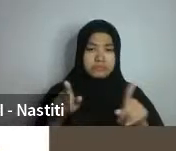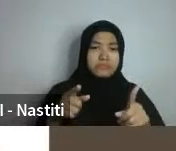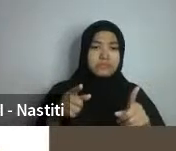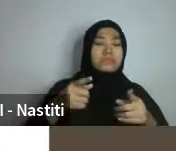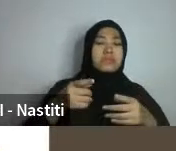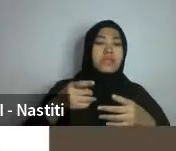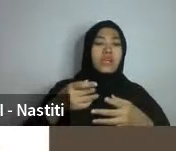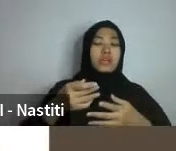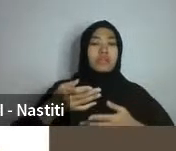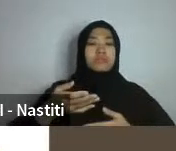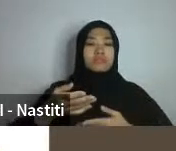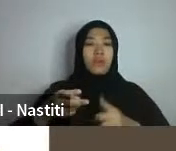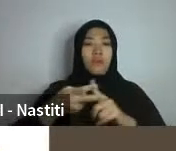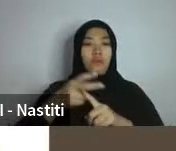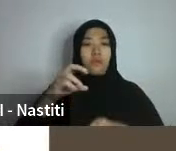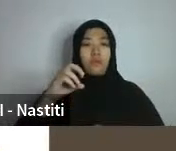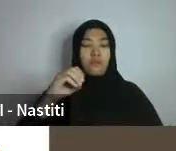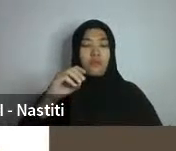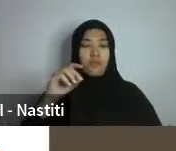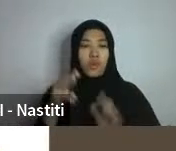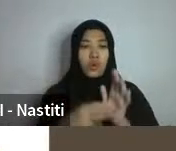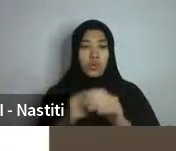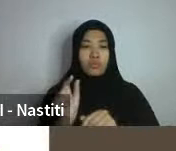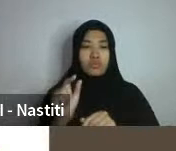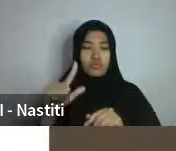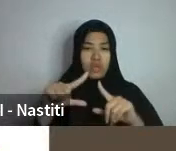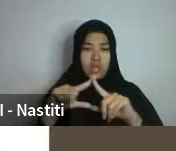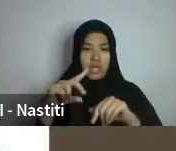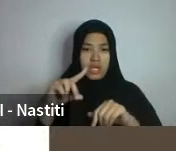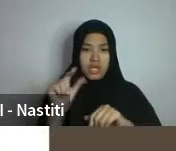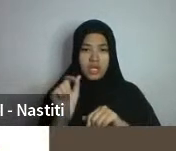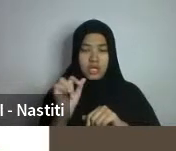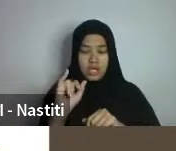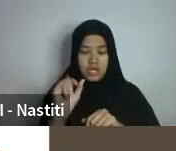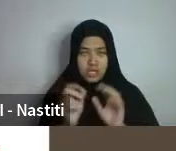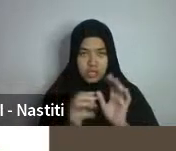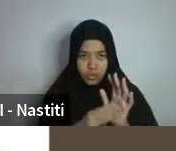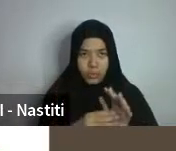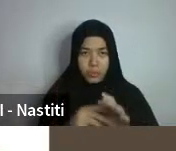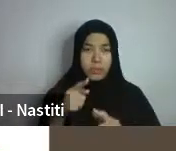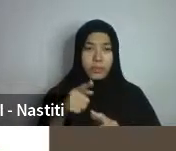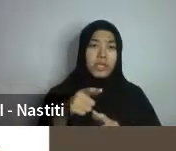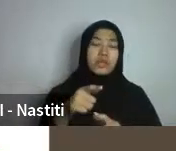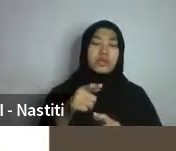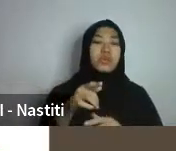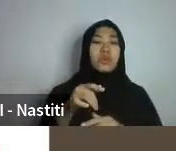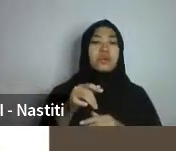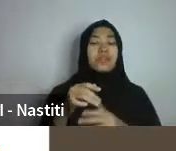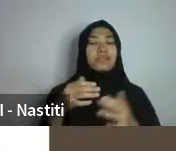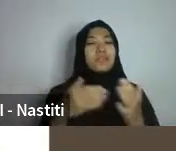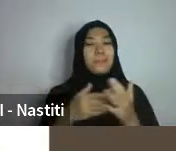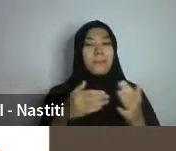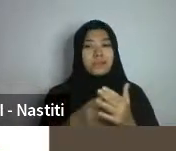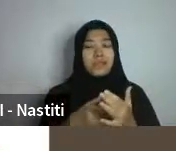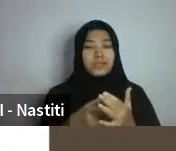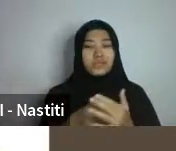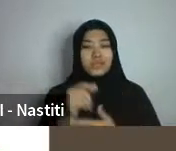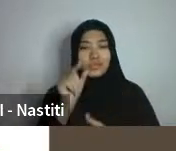Sementara formularium nasional ketersediaan obatnya itu di fasilitas kesehatan itu berjenjang.